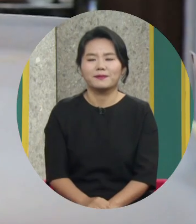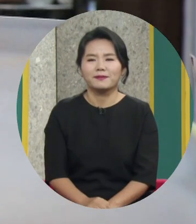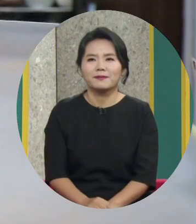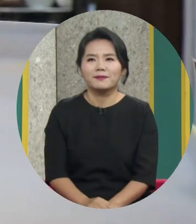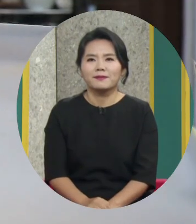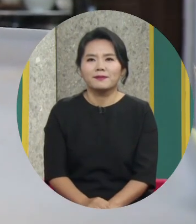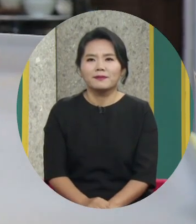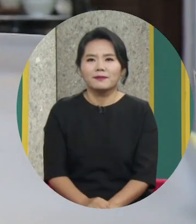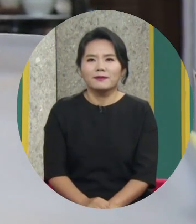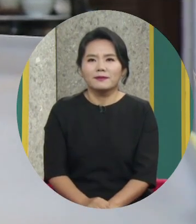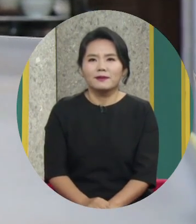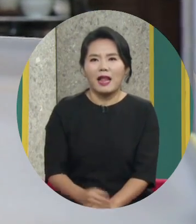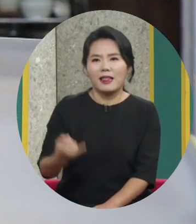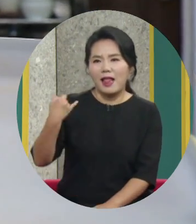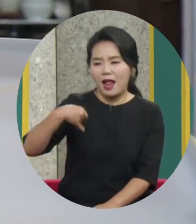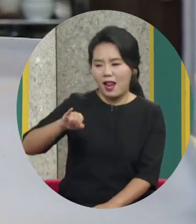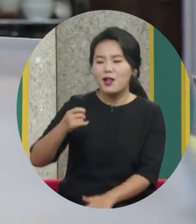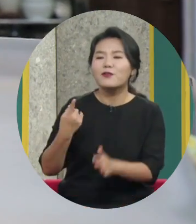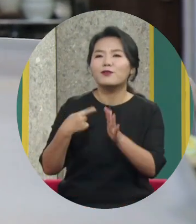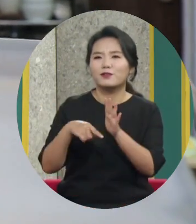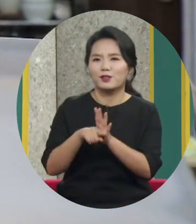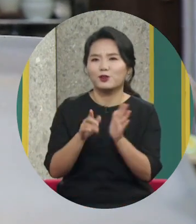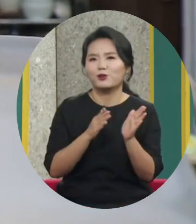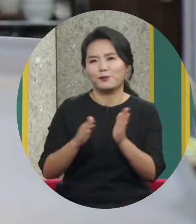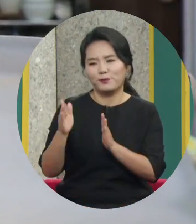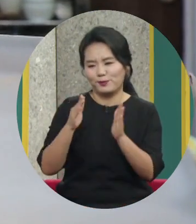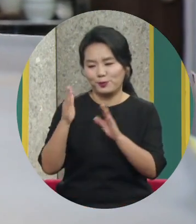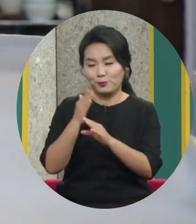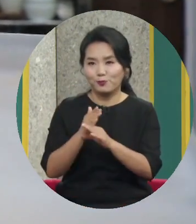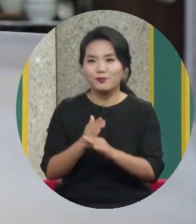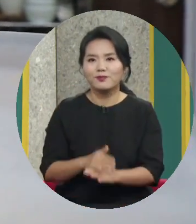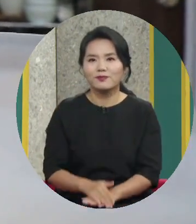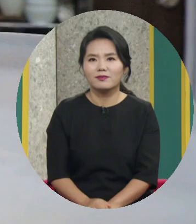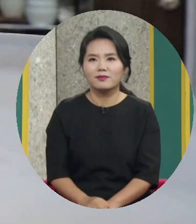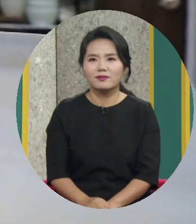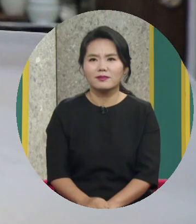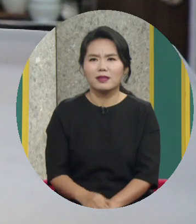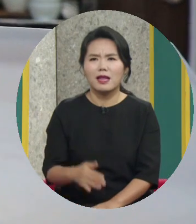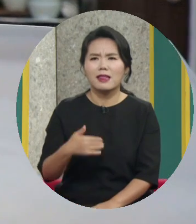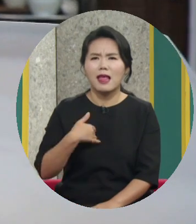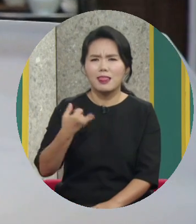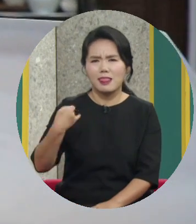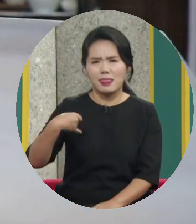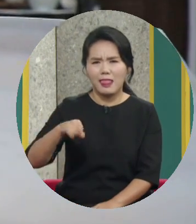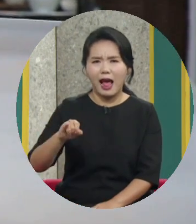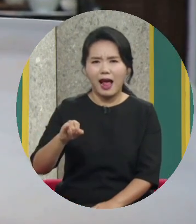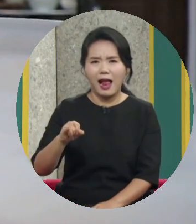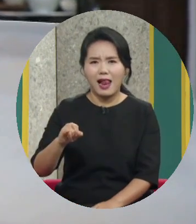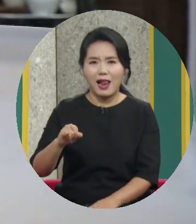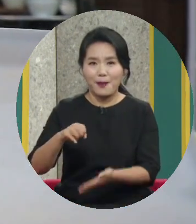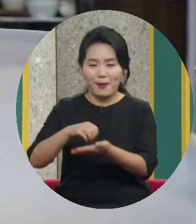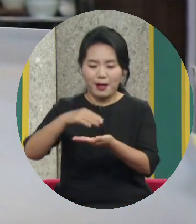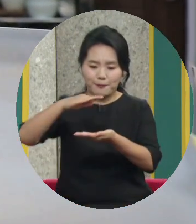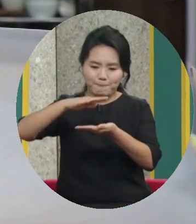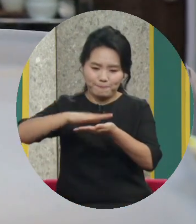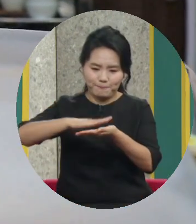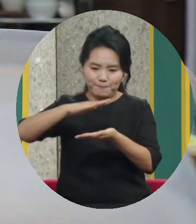이제 효정이를 위해서 지금 하고 있어요. 효정이가 또 샌드위치 만드는 걸 좋아해서